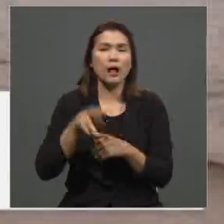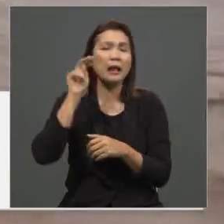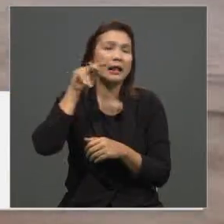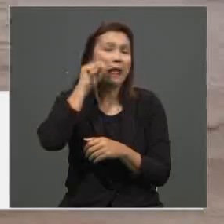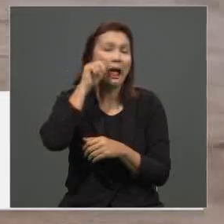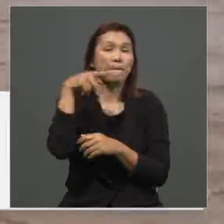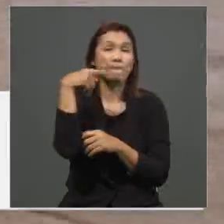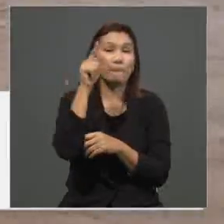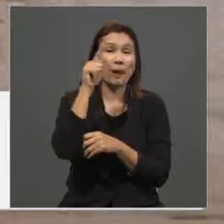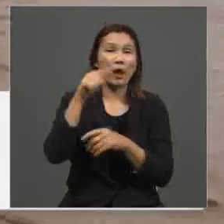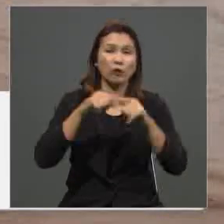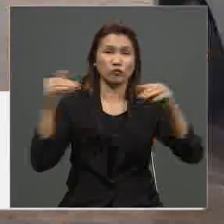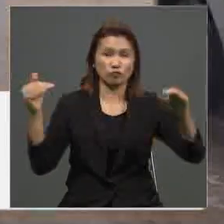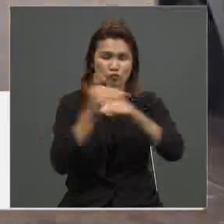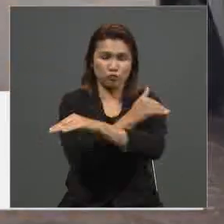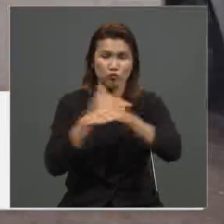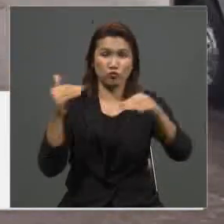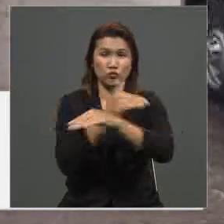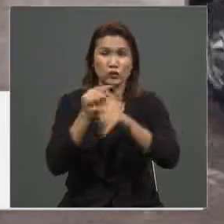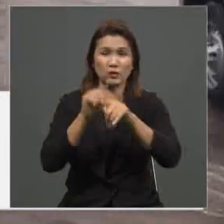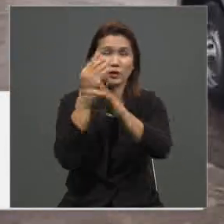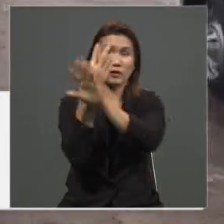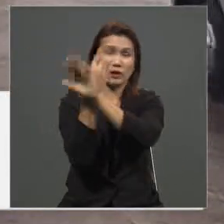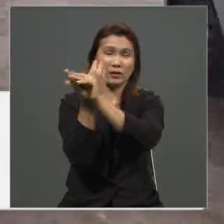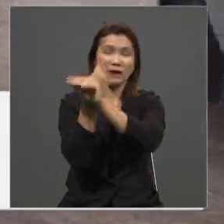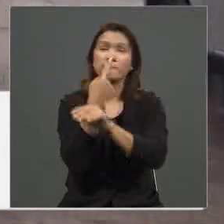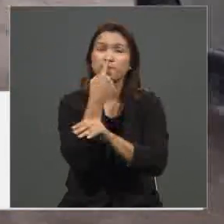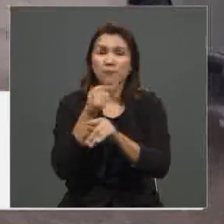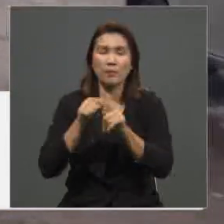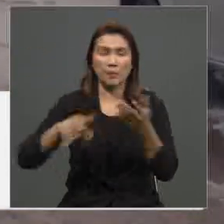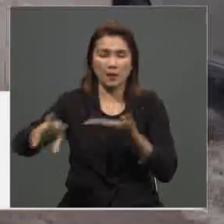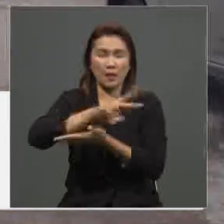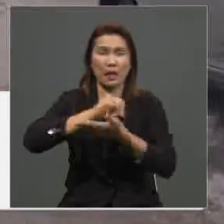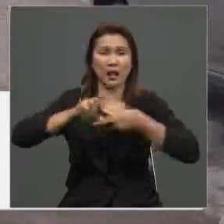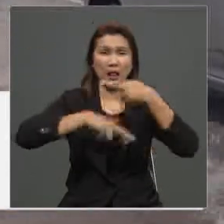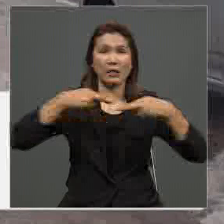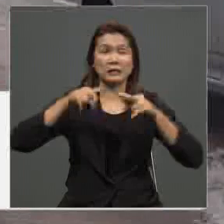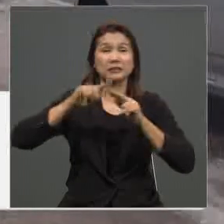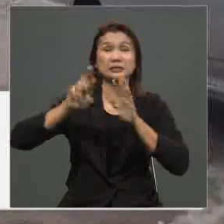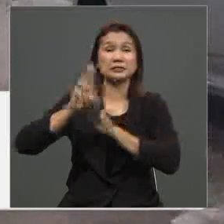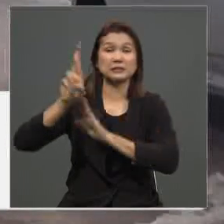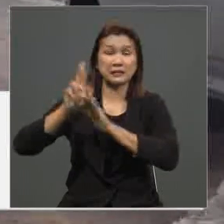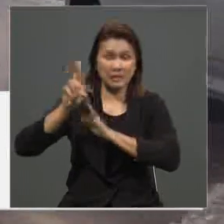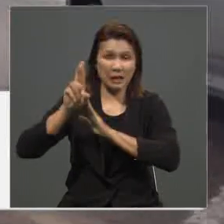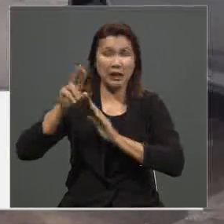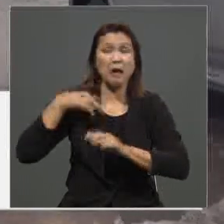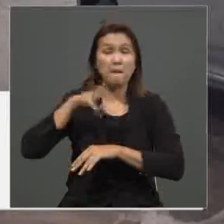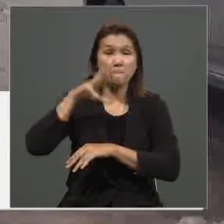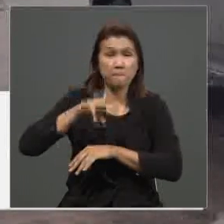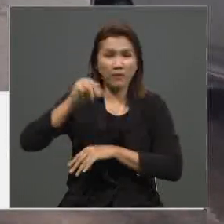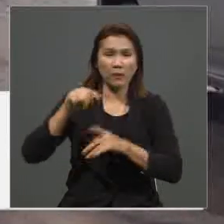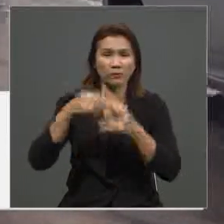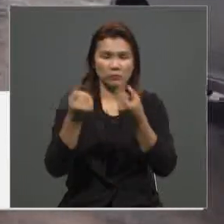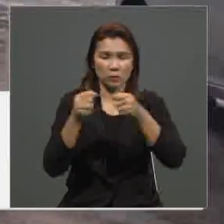ท่วมถนนผหโยทินที่บริเวณแยกไฟแดงทางเข้ามหาวิทยาลัยราชพัเชียงรายที่ตำบลบ้านดู่อำเภอเมืองทำให้การ